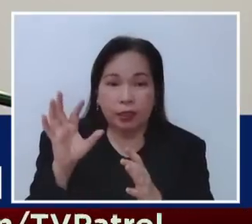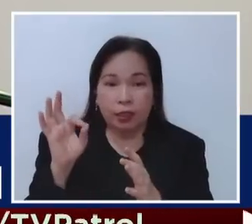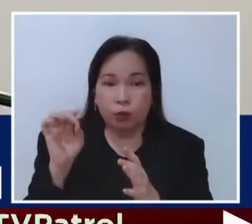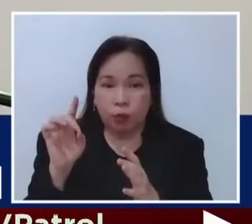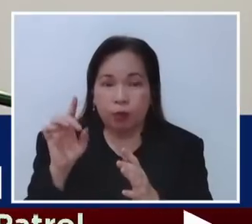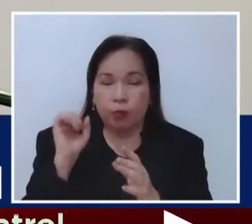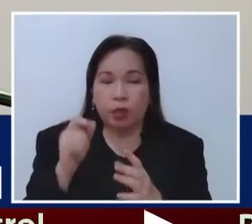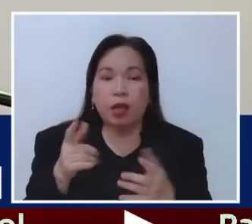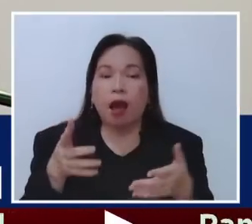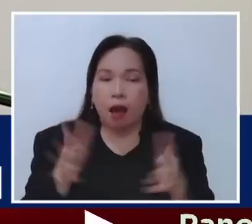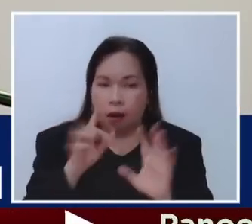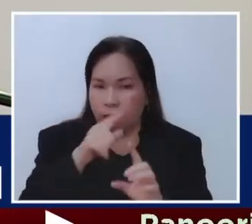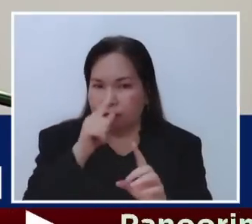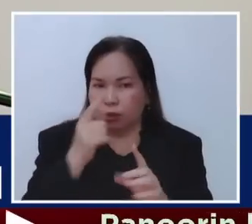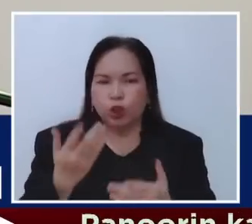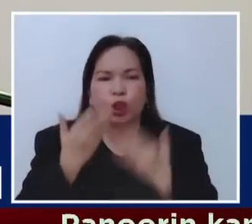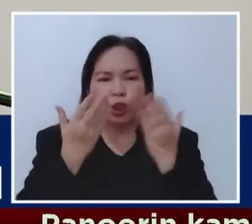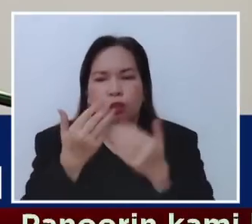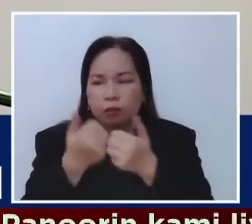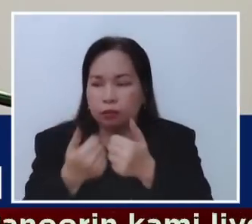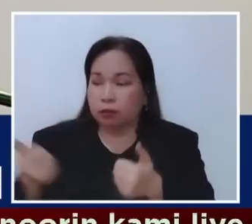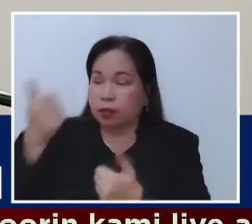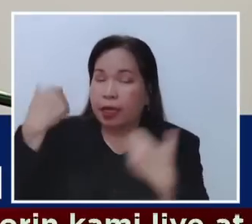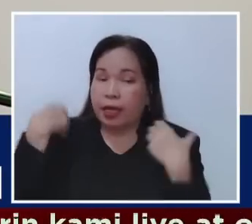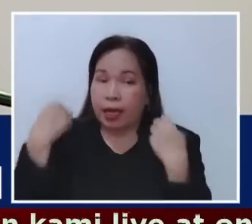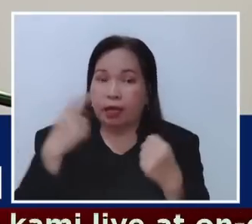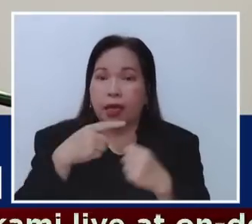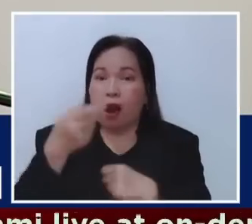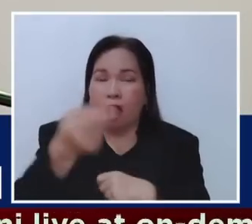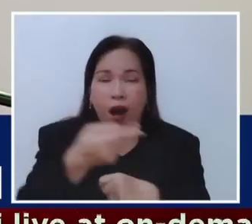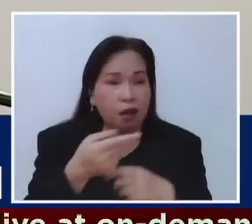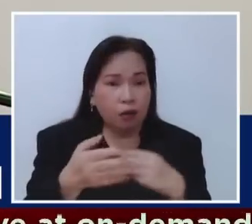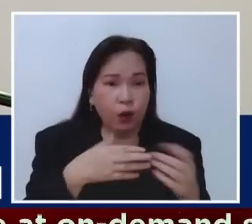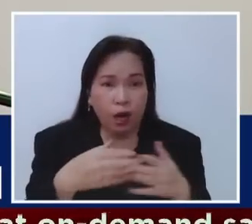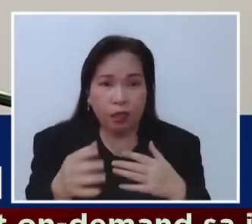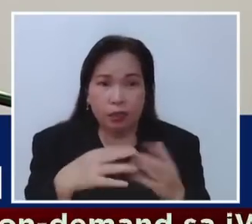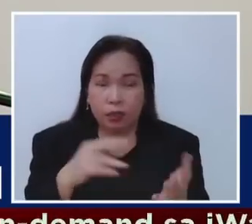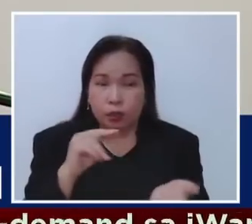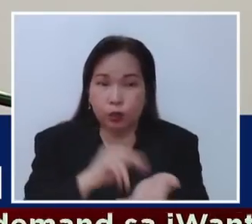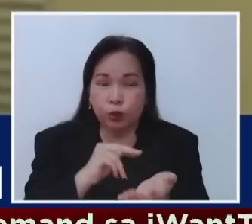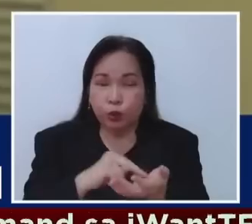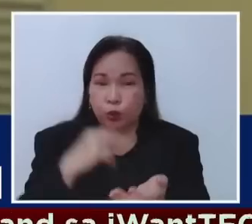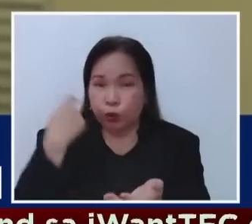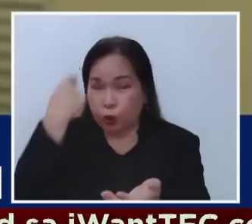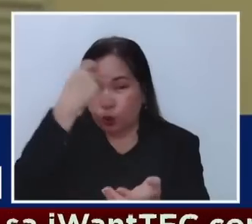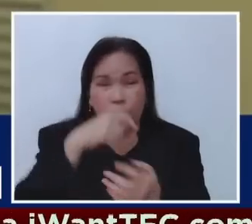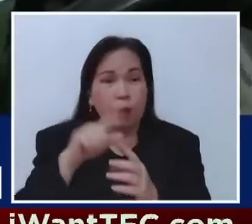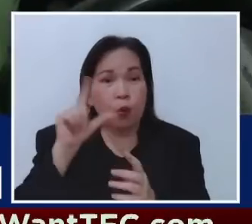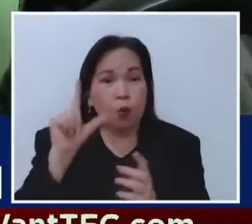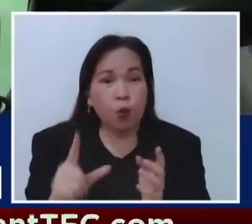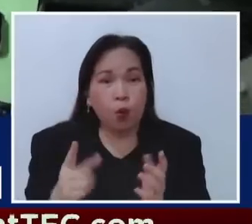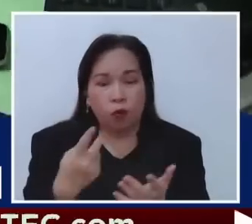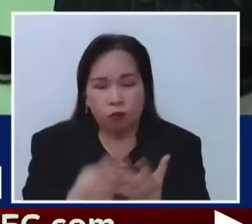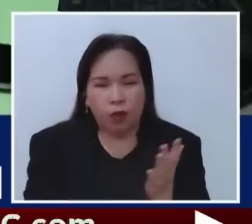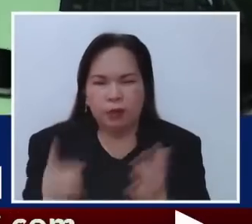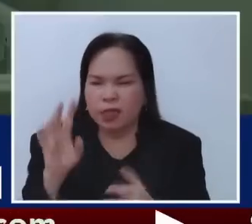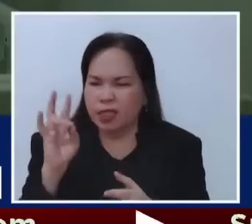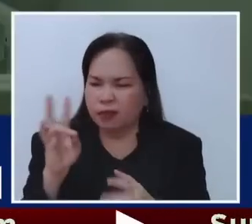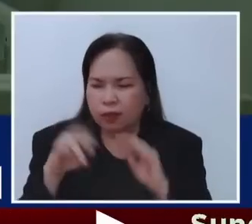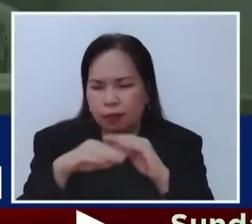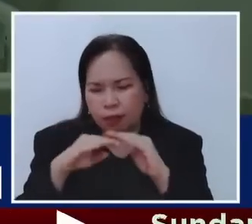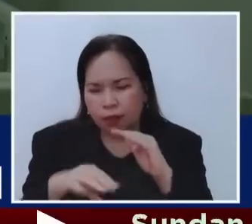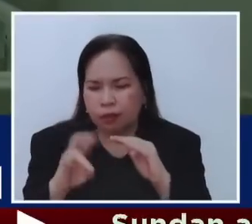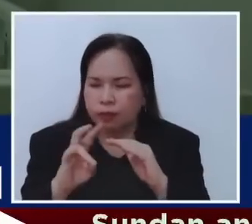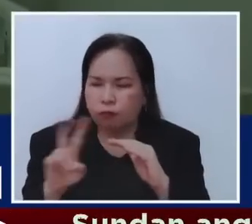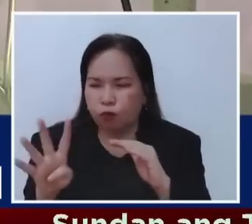Health Secretary Ted Herbosa na i-hire o kunin ang mga nursing graduates na umiscore ng 70 to 74% sa